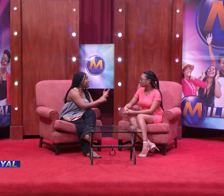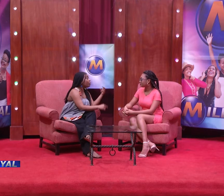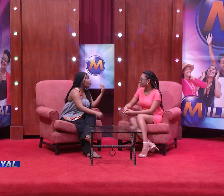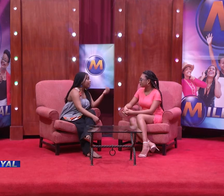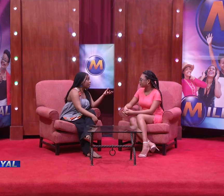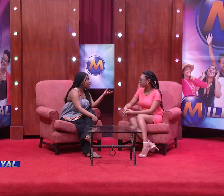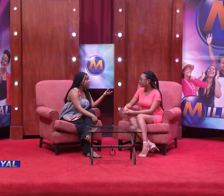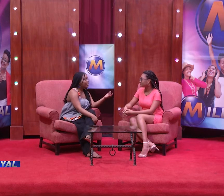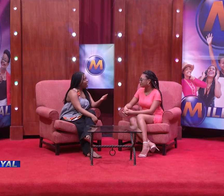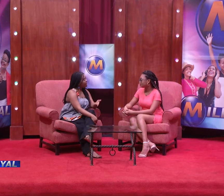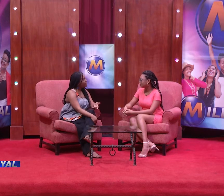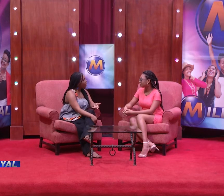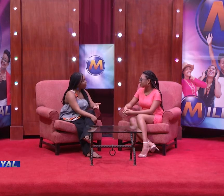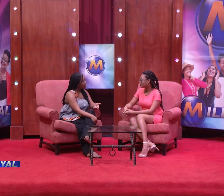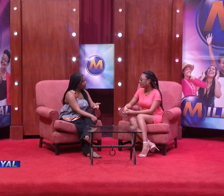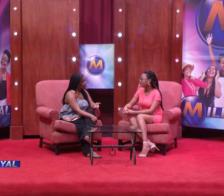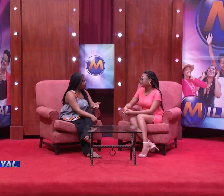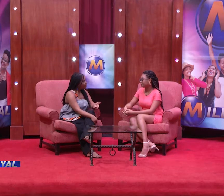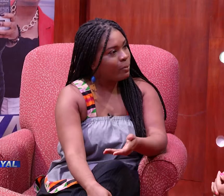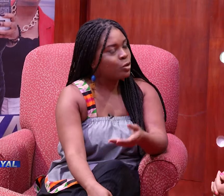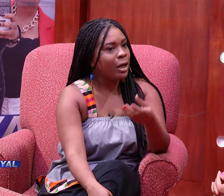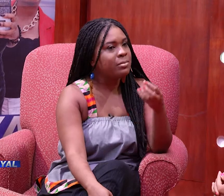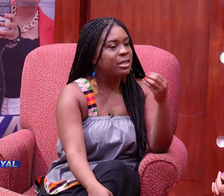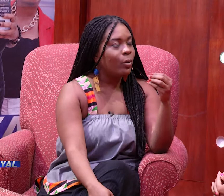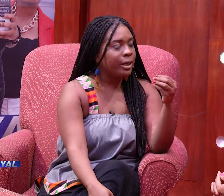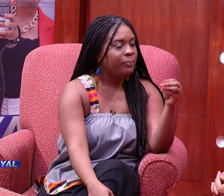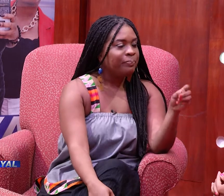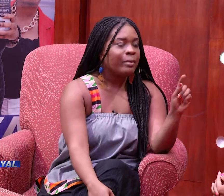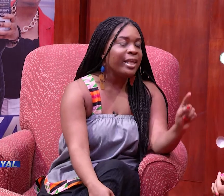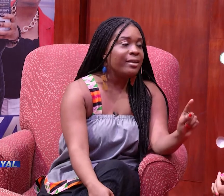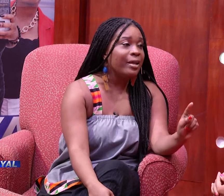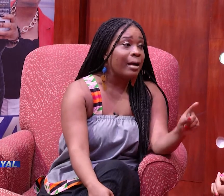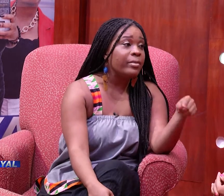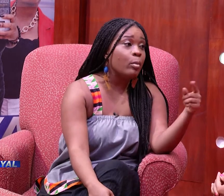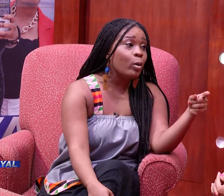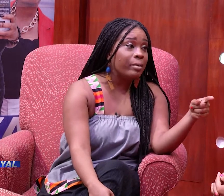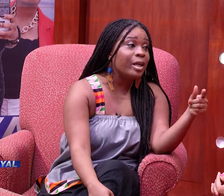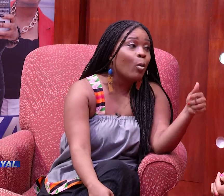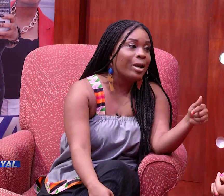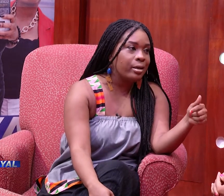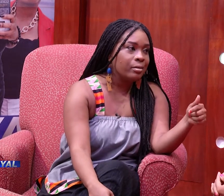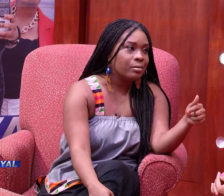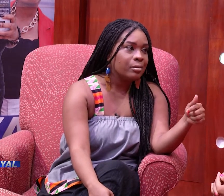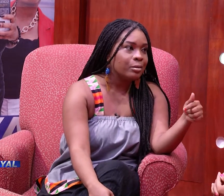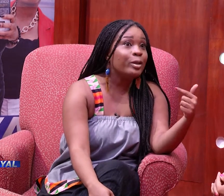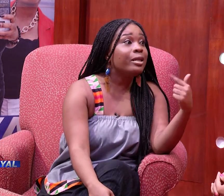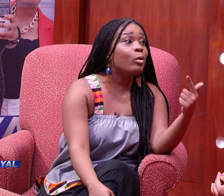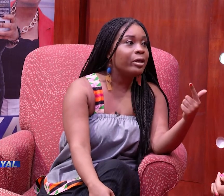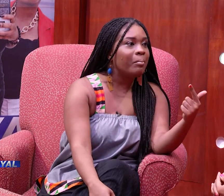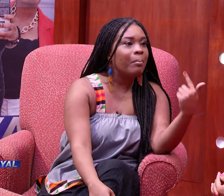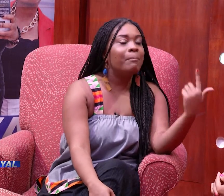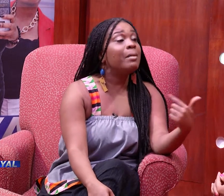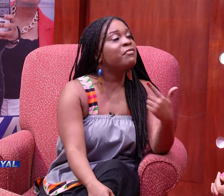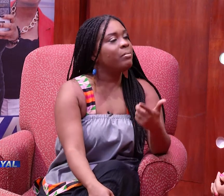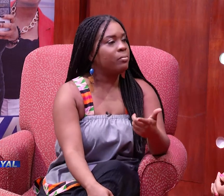etc., qu'on aide, il va aider l'autre. Ouais. Ok, parce que là, je dis, ok, je suis arrivé là, je suis bloqué, je suis collé. Yo t'ai